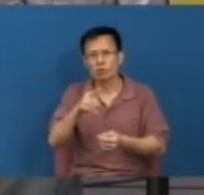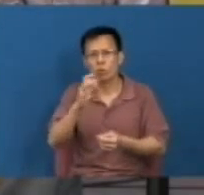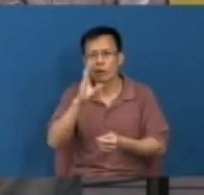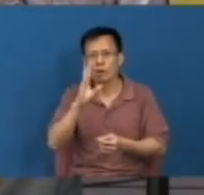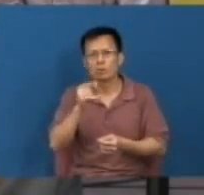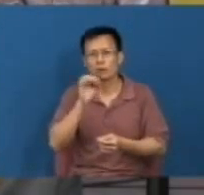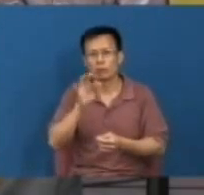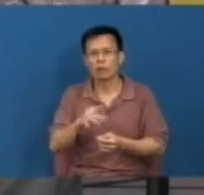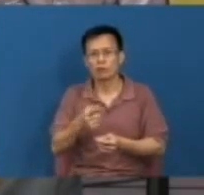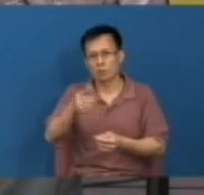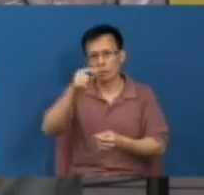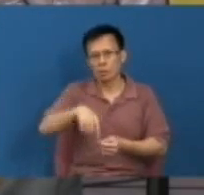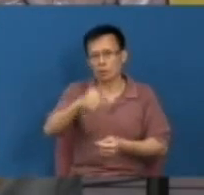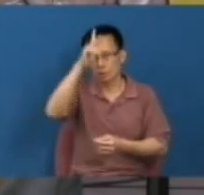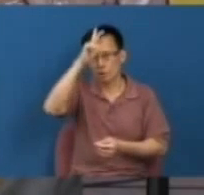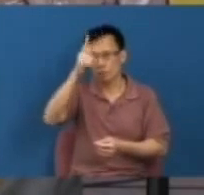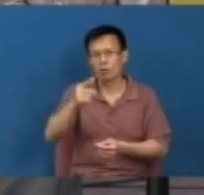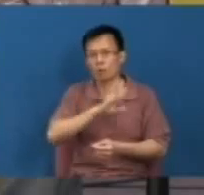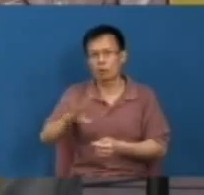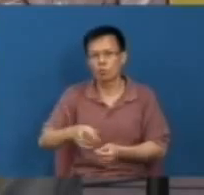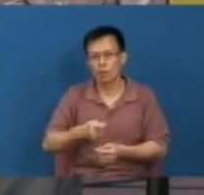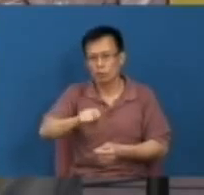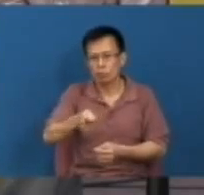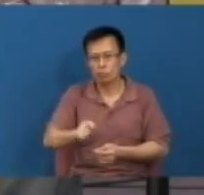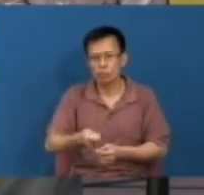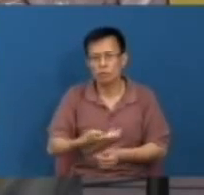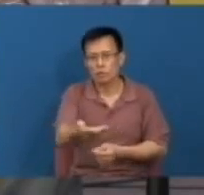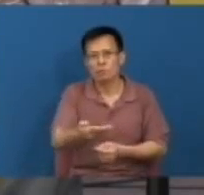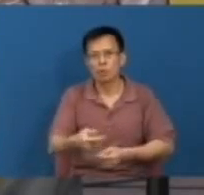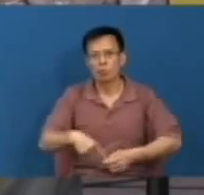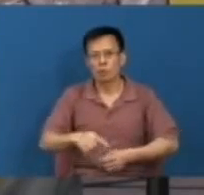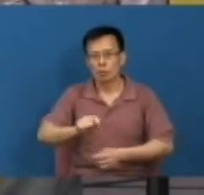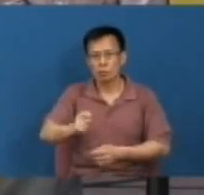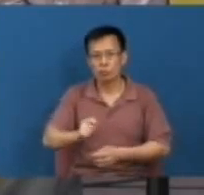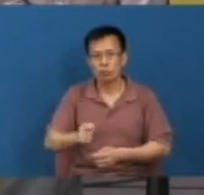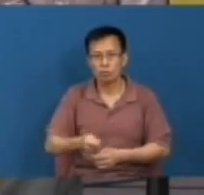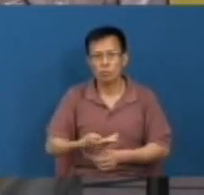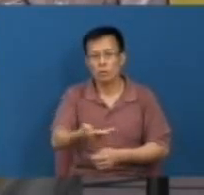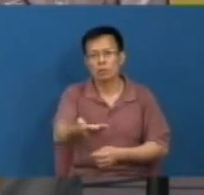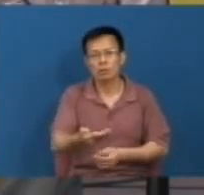佢話咧地政總署啲人叫我唔可以俾鎖匙交翻俾你噶，我哋要將條鎖匙交俾。